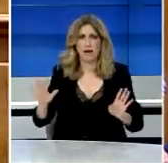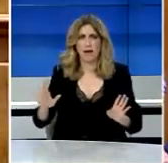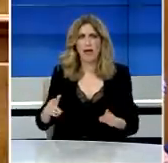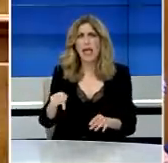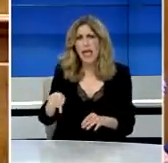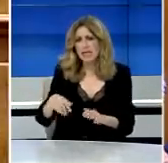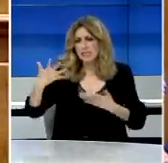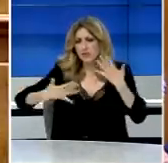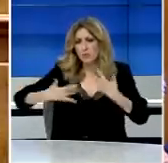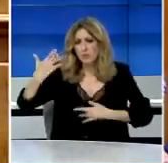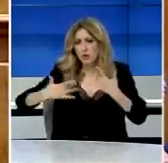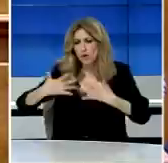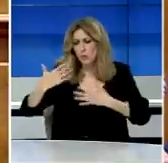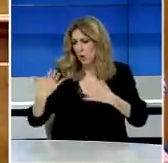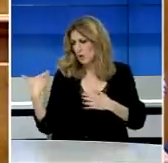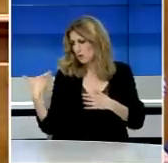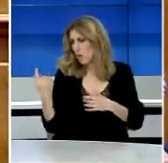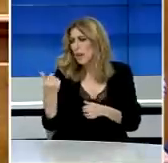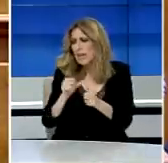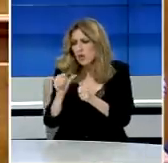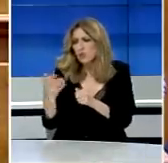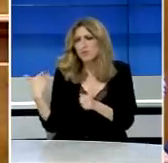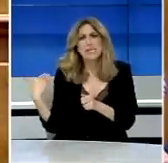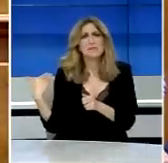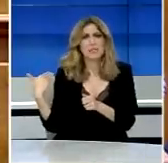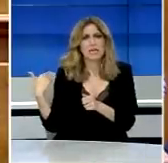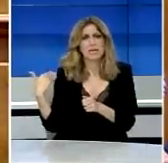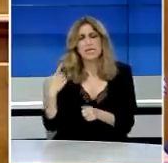προϋπολογισμό ότι θα πρέπει να ανατριχιάζουμε εμείς οι αριστεροί, οι προοδευτικοί,